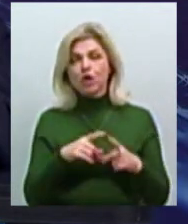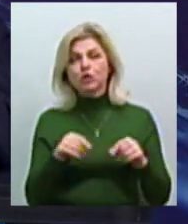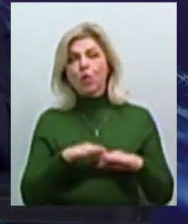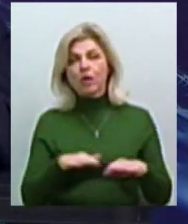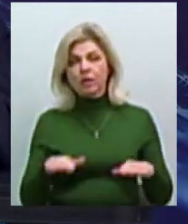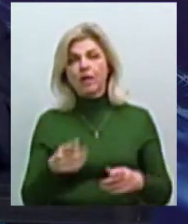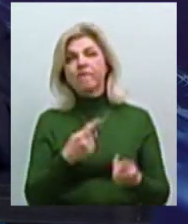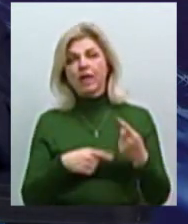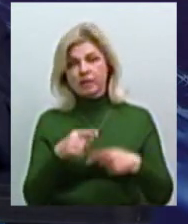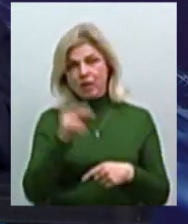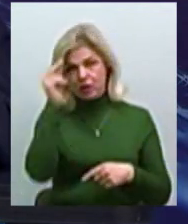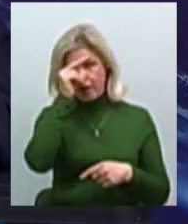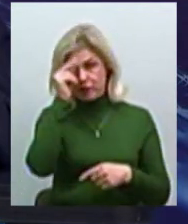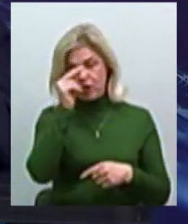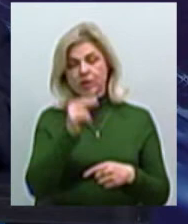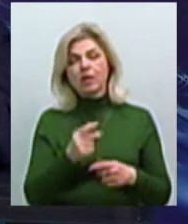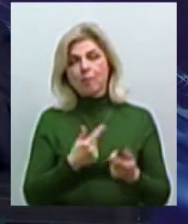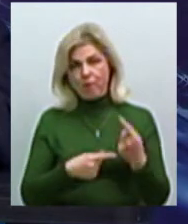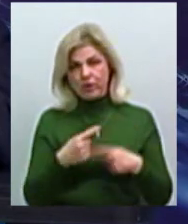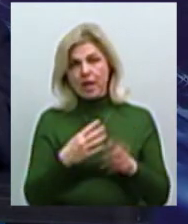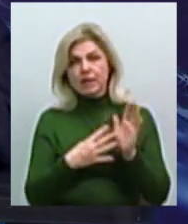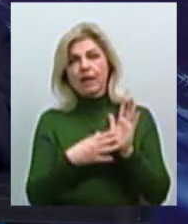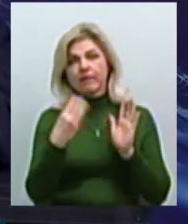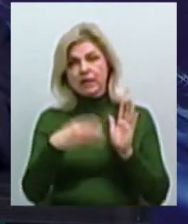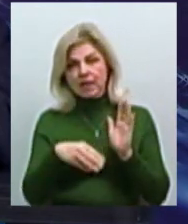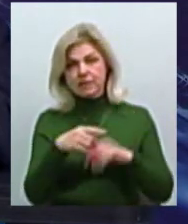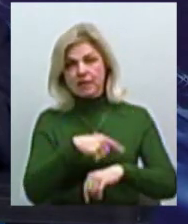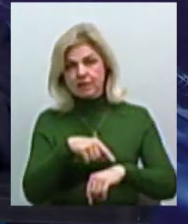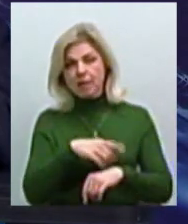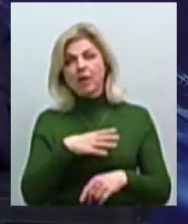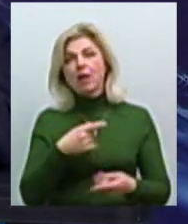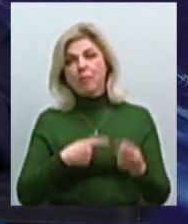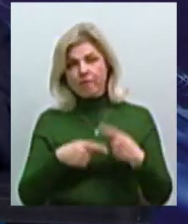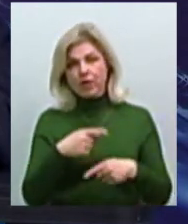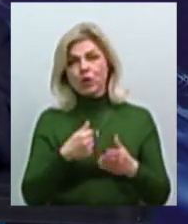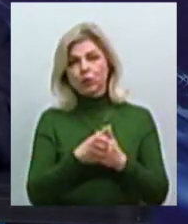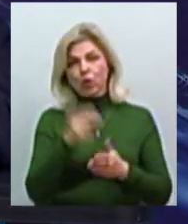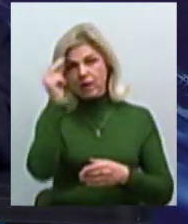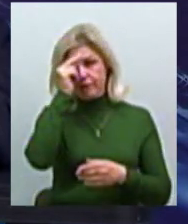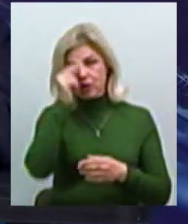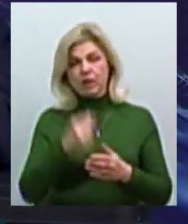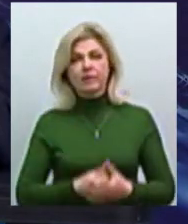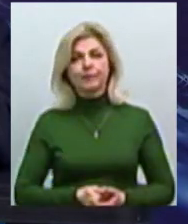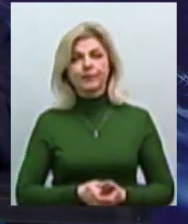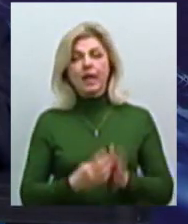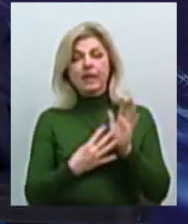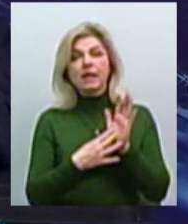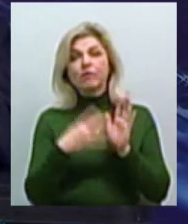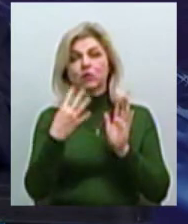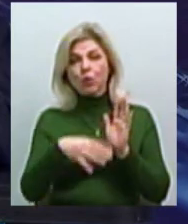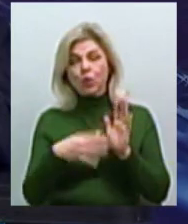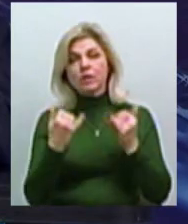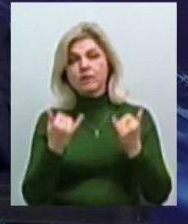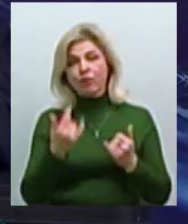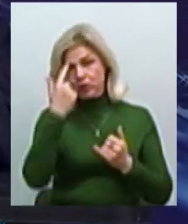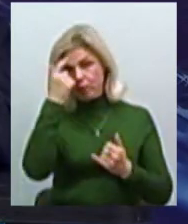до навчального процесу в 9:30. Були повернуті до навчального процесу. А о 9:40 сьогодні повідомили